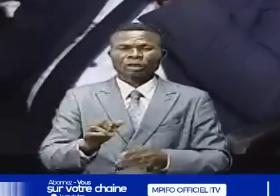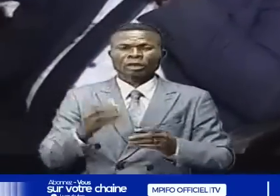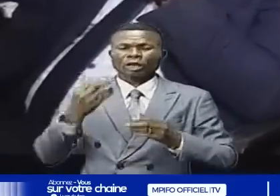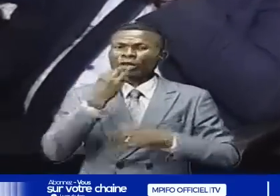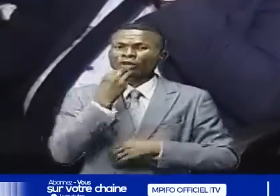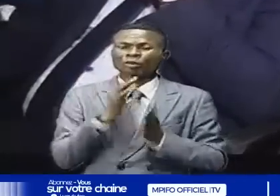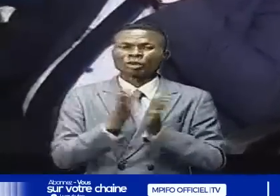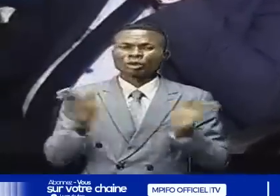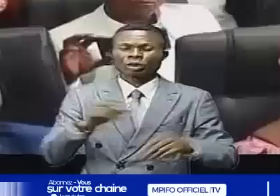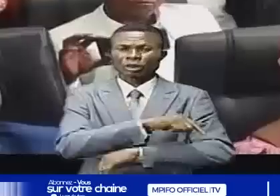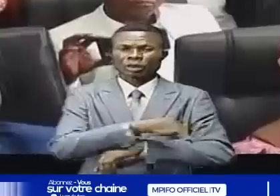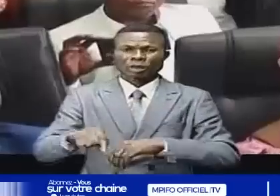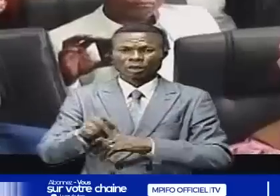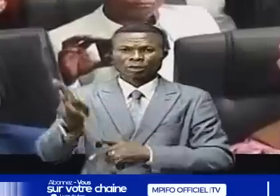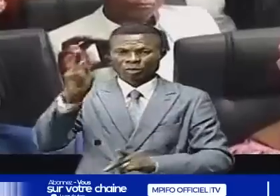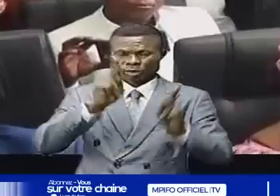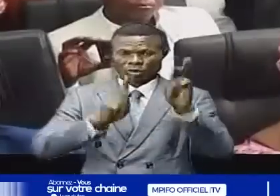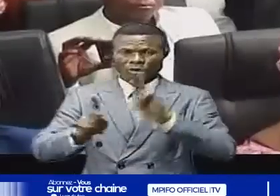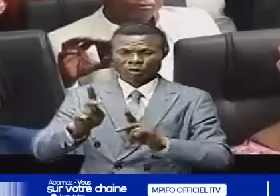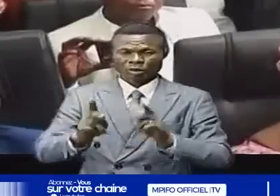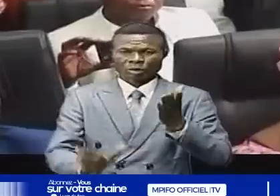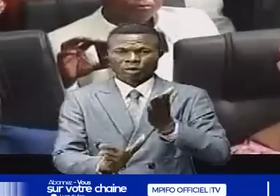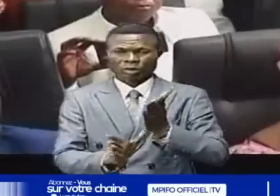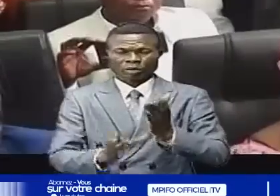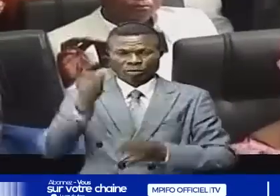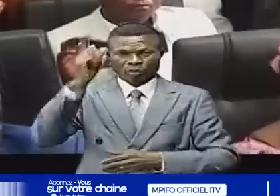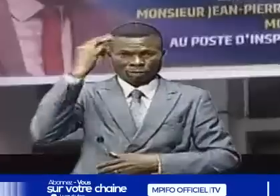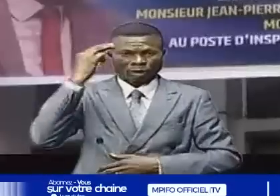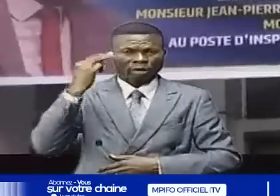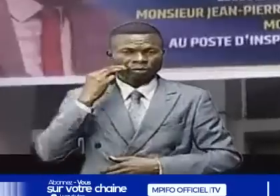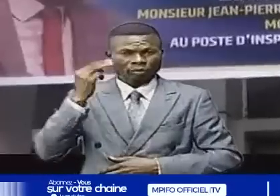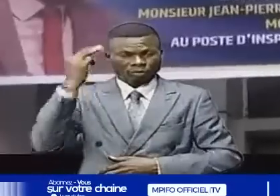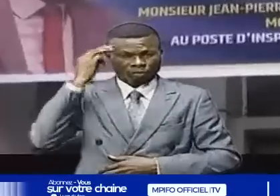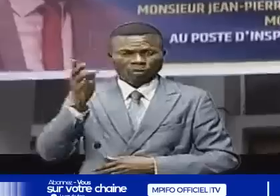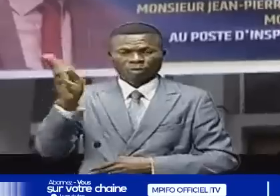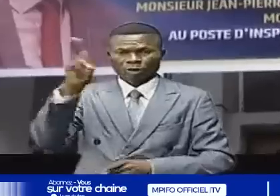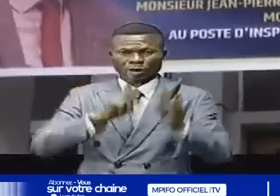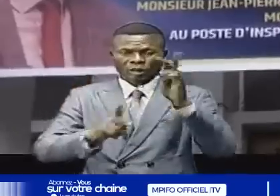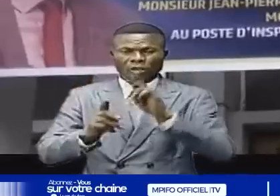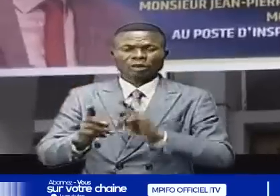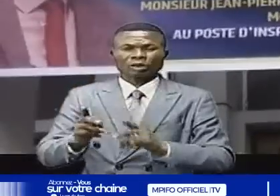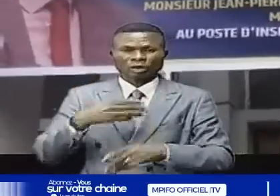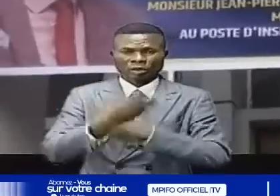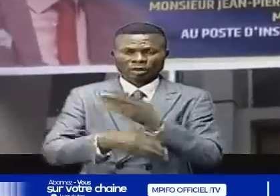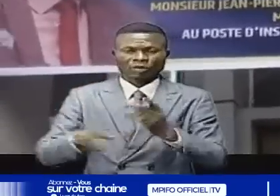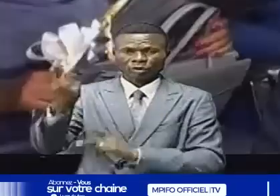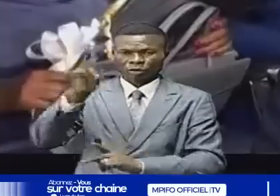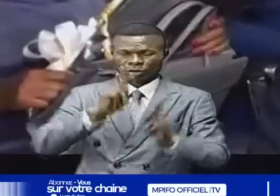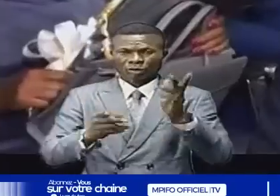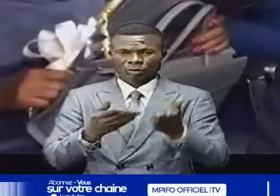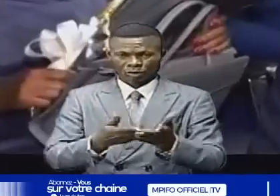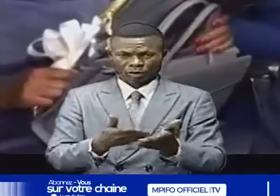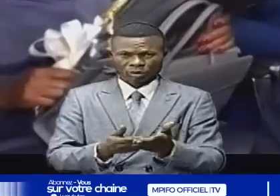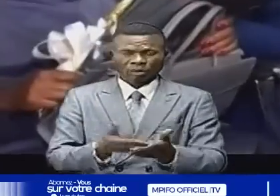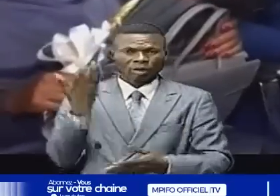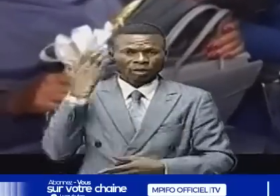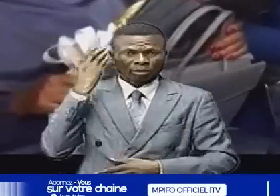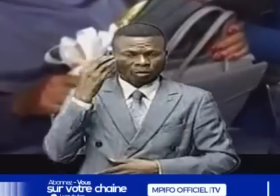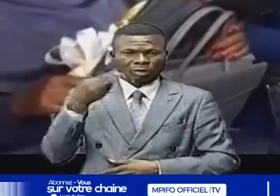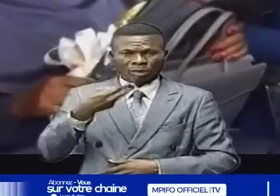de l'administration publique par le vice-premier ministre, ministre de la fonction publique, Jean-Pierre Liaou. Ikio Mbaka